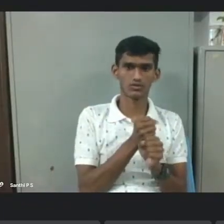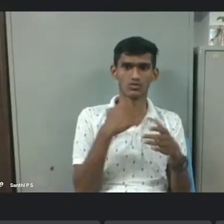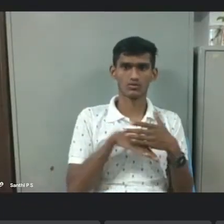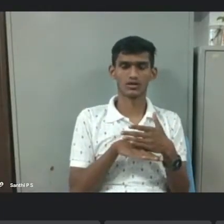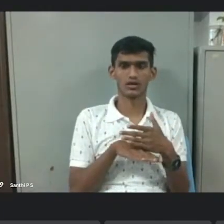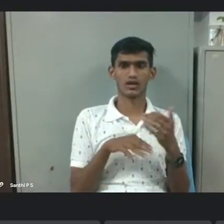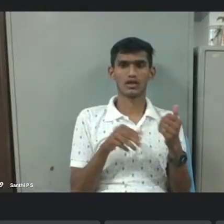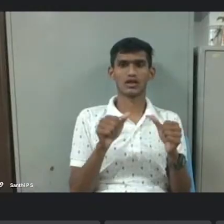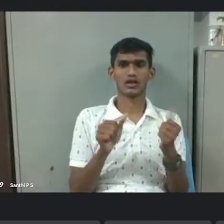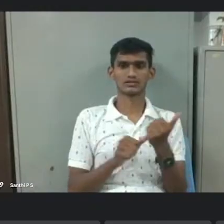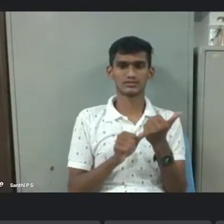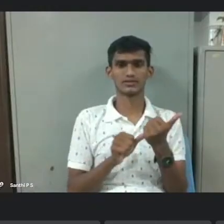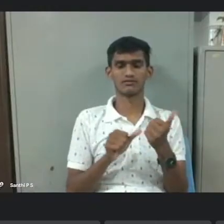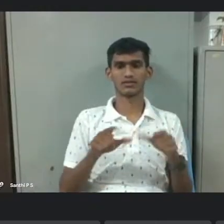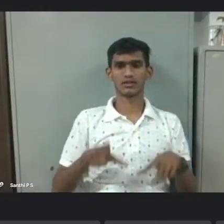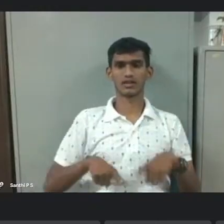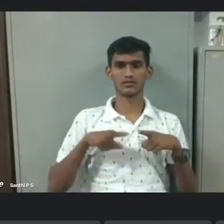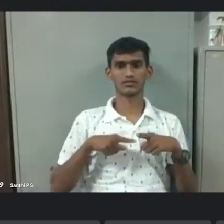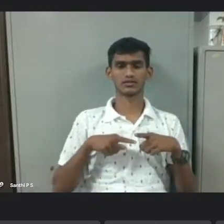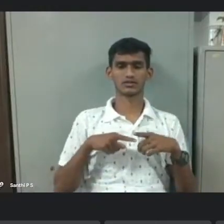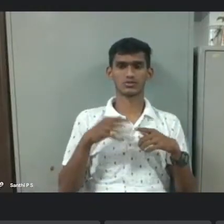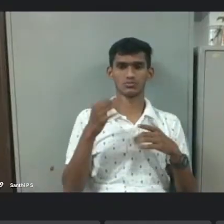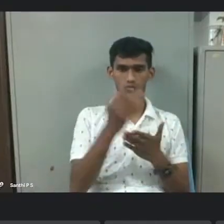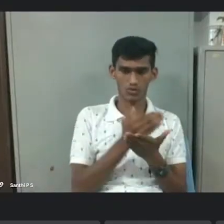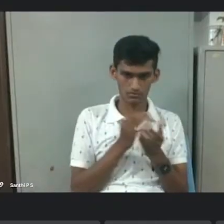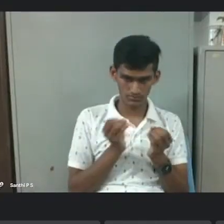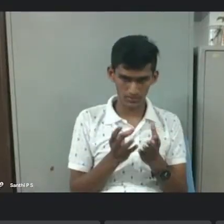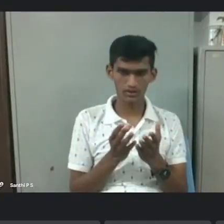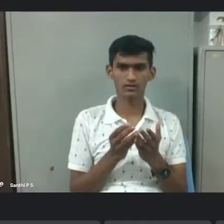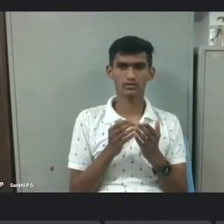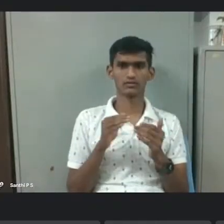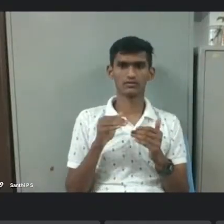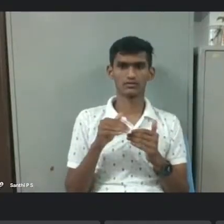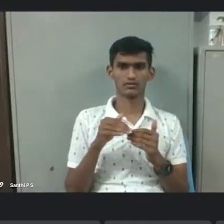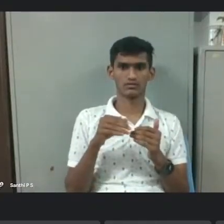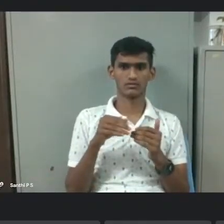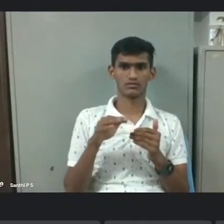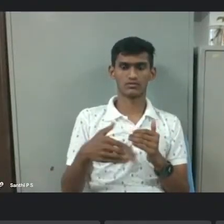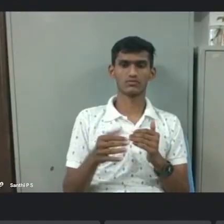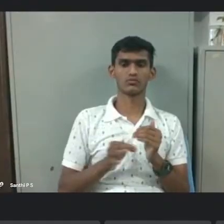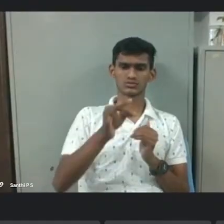അസിസ്റ്റഡ് ലിവിങ് സംവിധാനം തുടങ്ങിയിട്ടുണ്ട്. ഇൻ ഫ്യൂച്ചർ നമുക്ക് തീർച്ചയായിട്ടും ഭാവിയിൽ പ്രതീക്ഷിക്കാം.